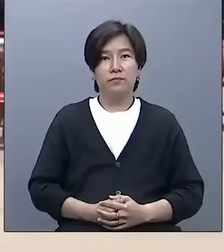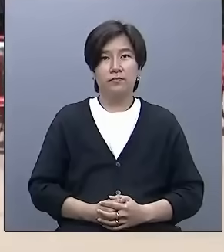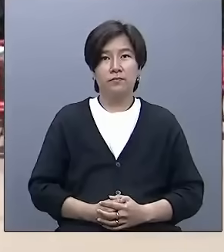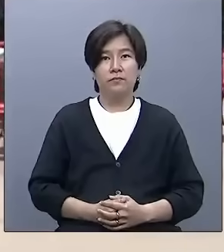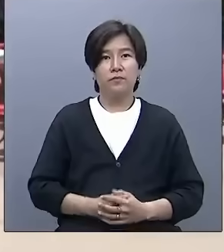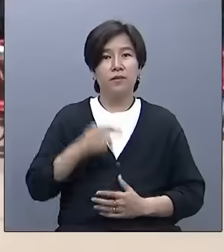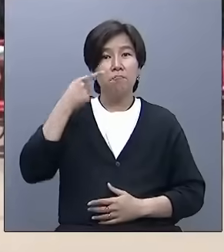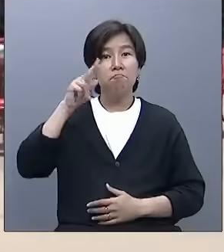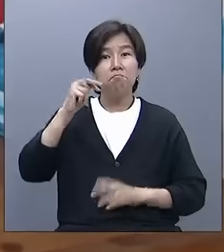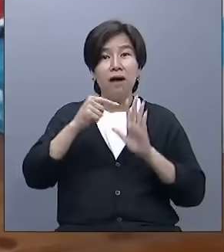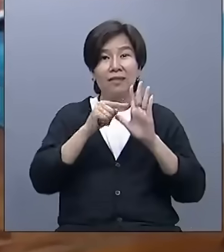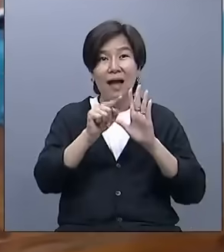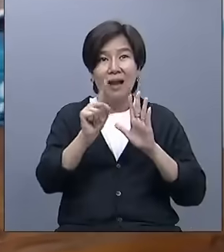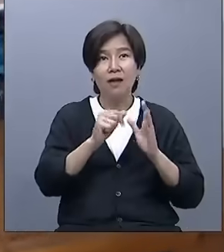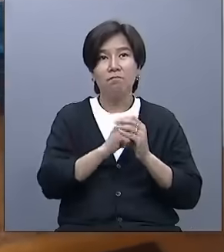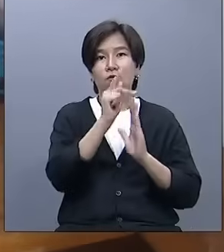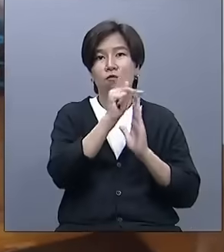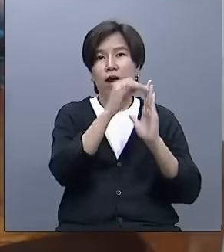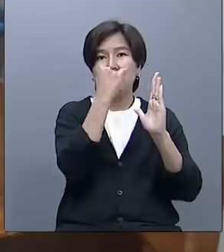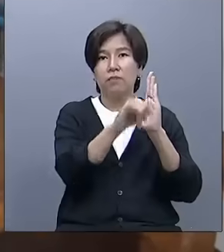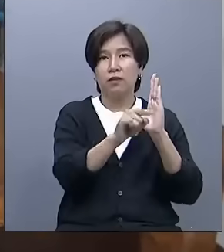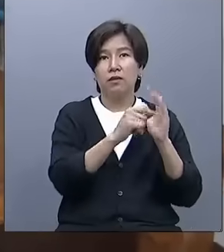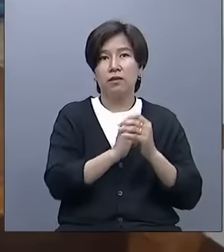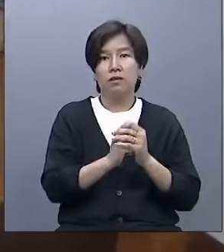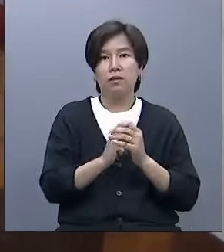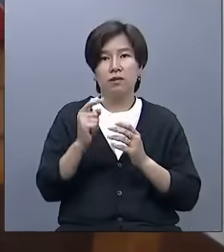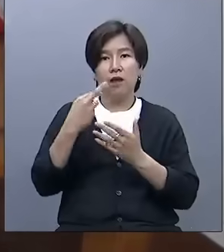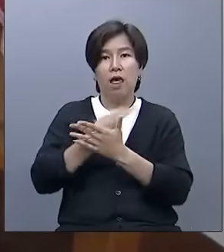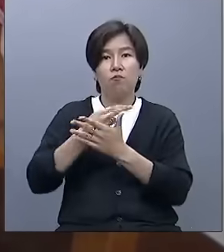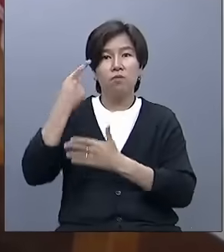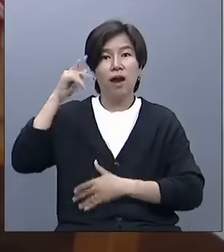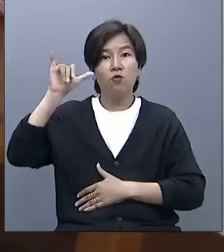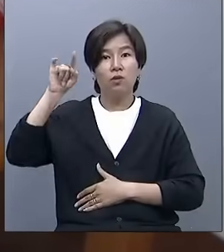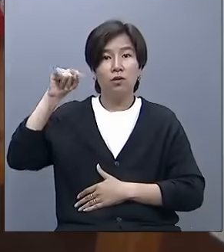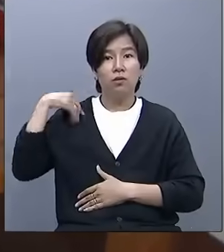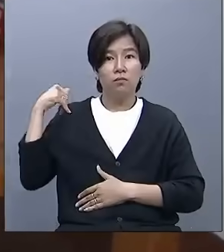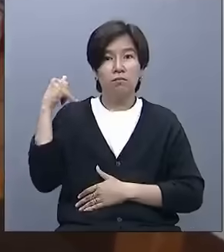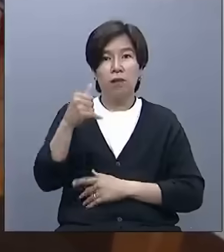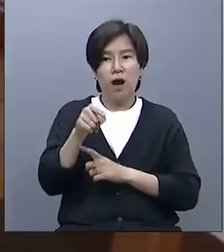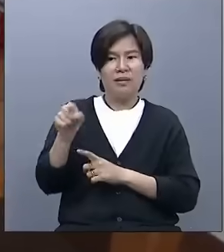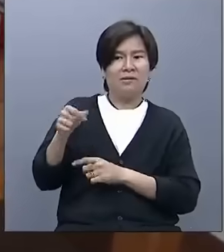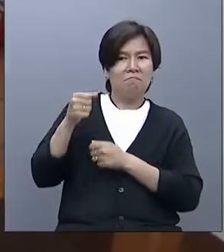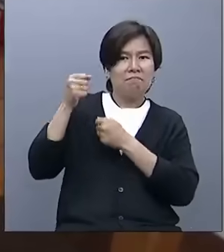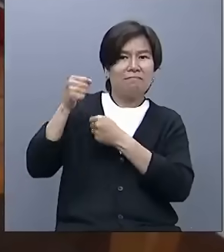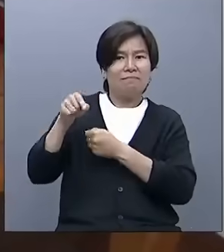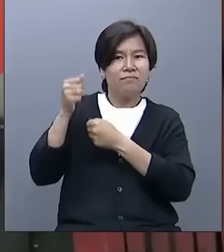คนที่เคยถูกดำเนินคดีตอนที่พลเอกประยุทธ์ไปที่ราชบุรีด้วยนะคะเป็นการแสดงออกต่อต้านแต่ว่าวัน